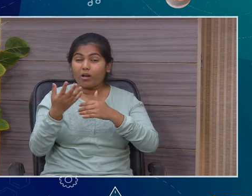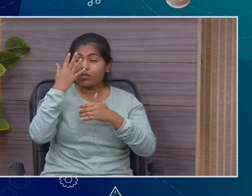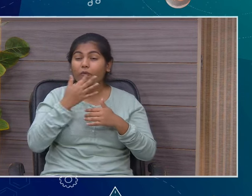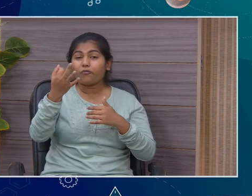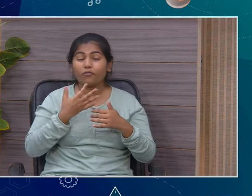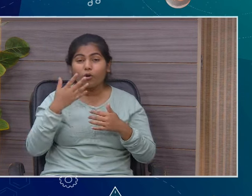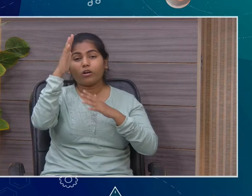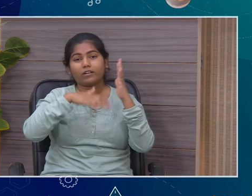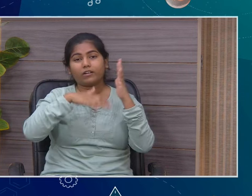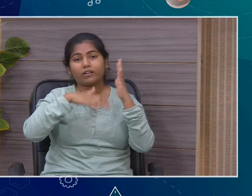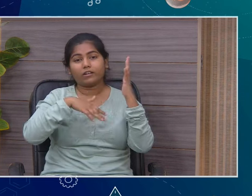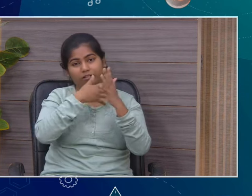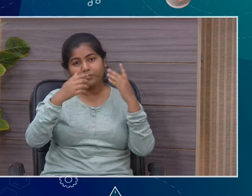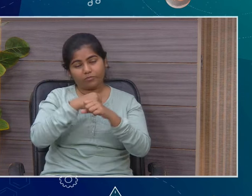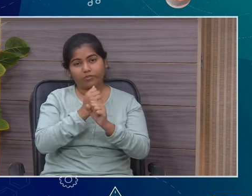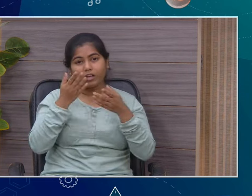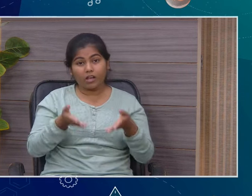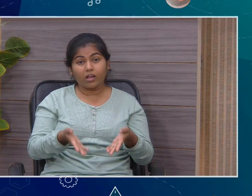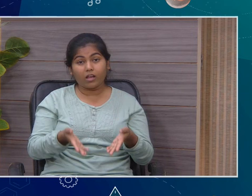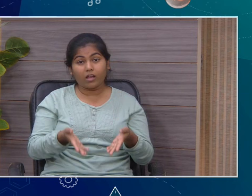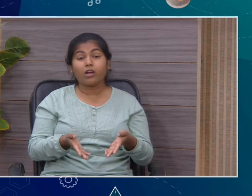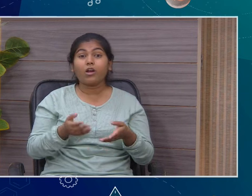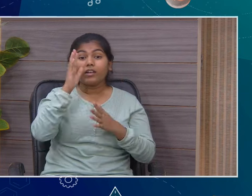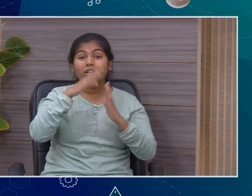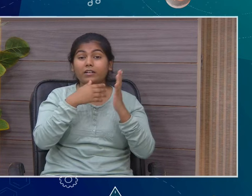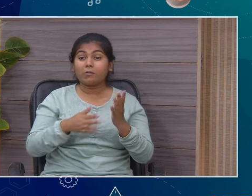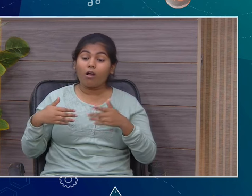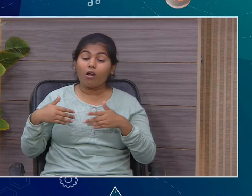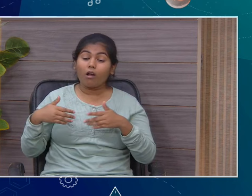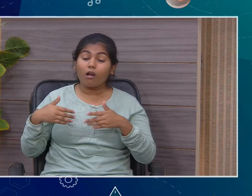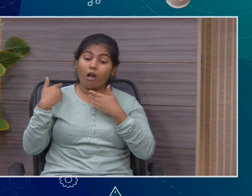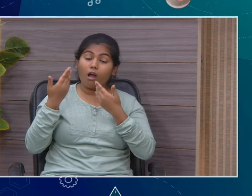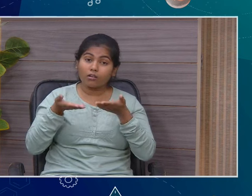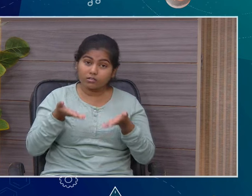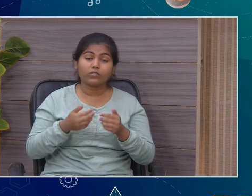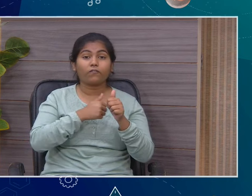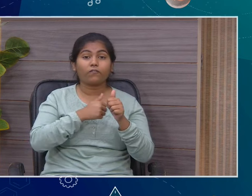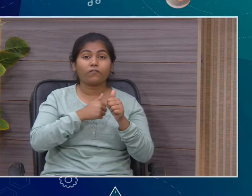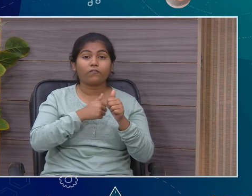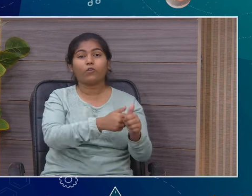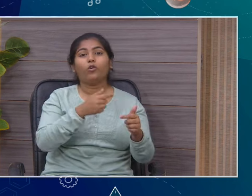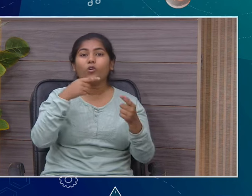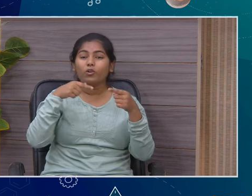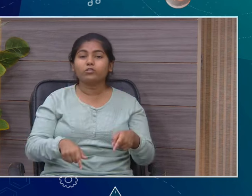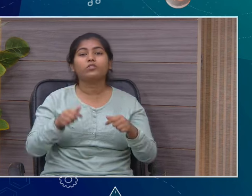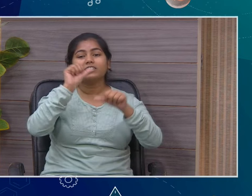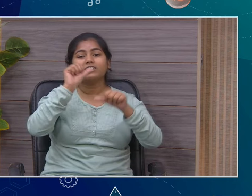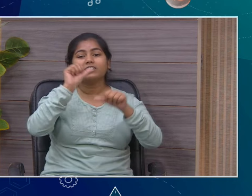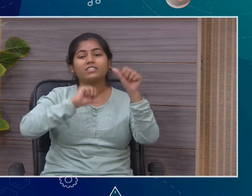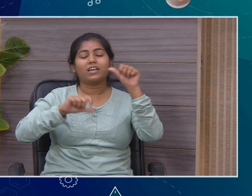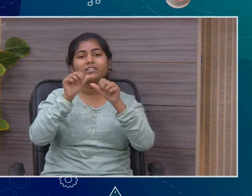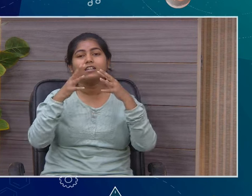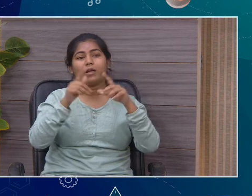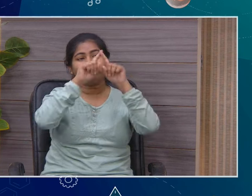नया टेबल तैयार कर दिया, जो टेबल आज तक वैलिड है, जिस टेबल की बच्चों मैंने बात की थी आपको हर साइंस लैब में दिखेगा, एक बहुत